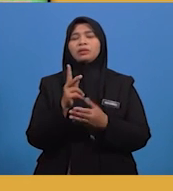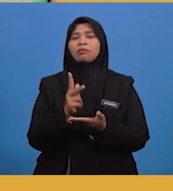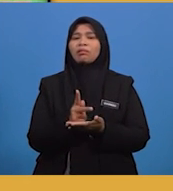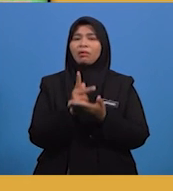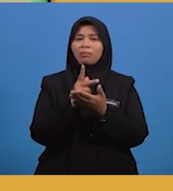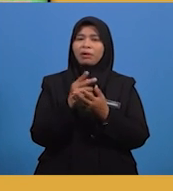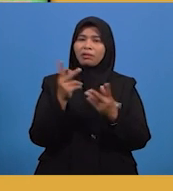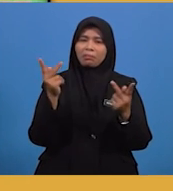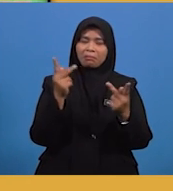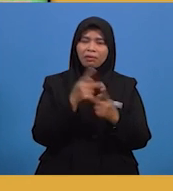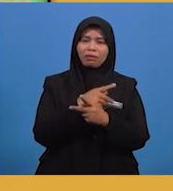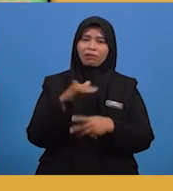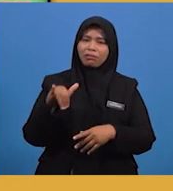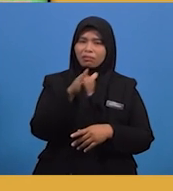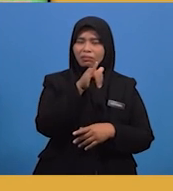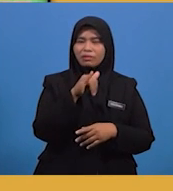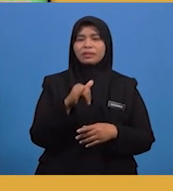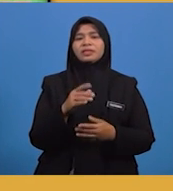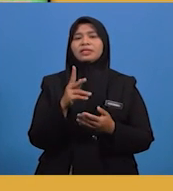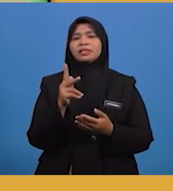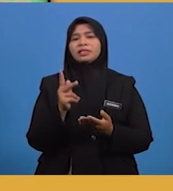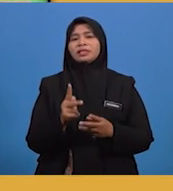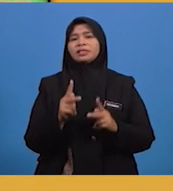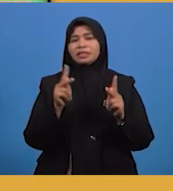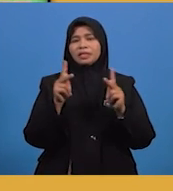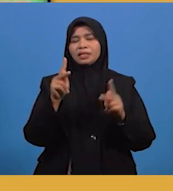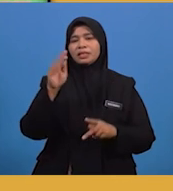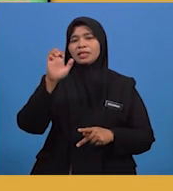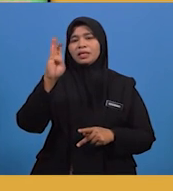bot, kereta kebal dan basikal.